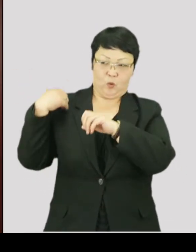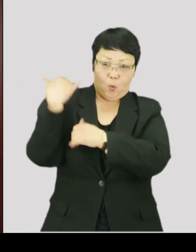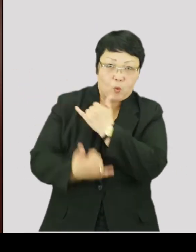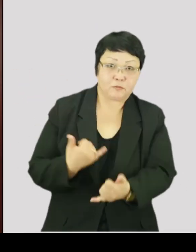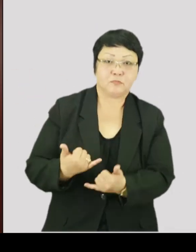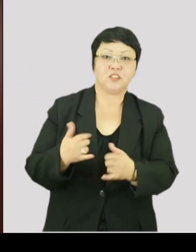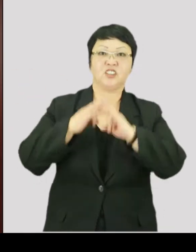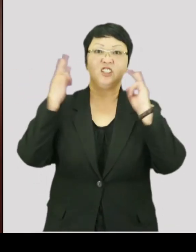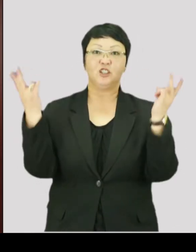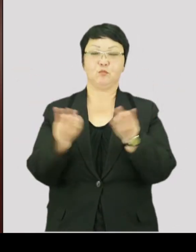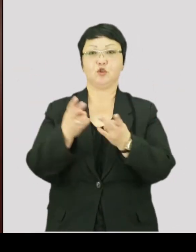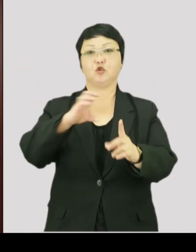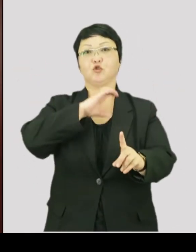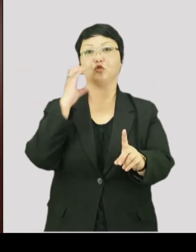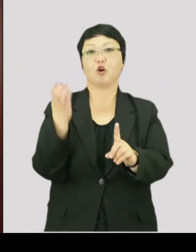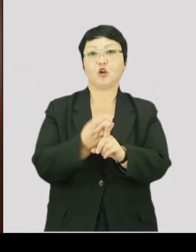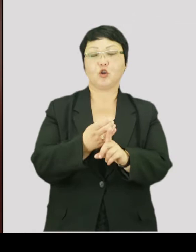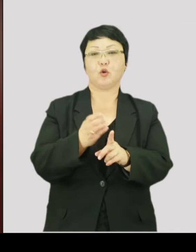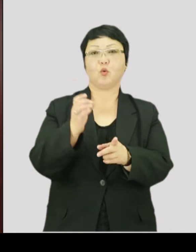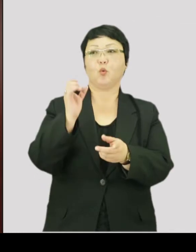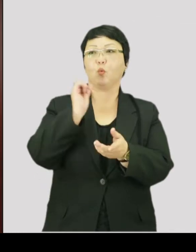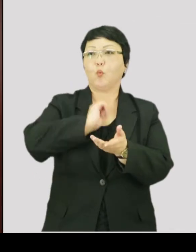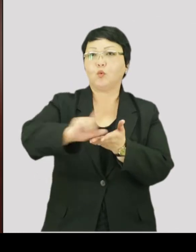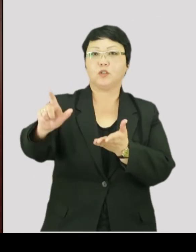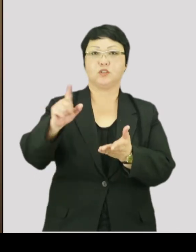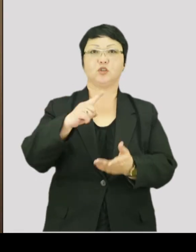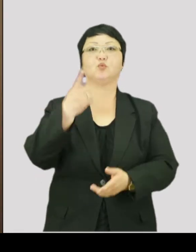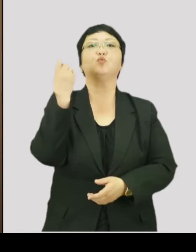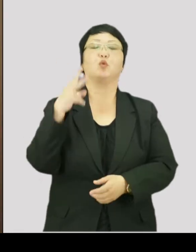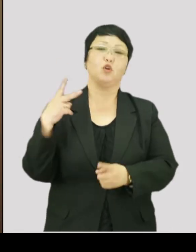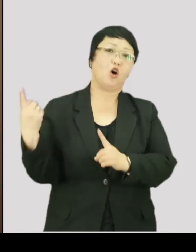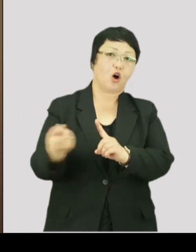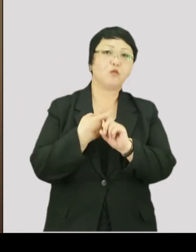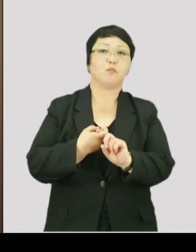нөгөө соёлын үнэт зүйлтэй холбоотой байгаад байгаа.